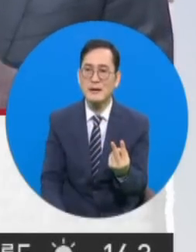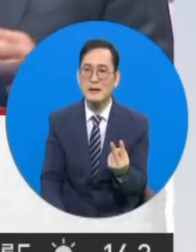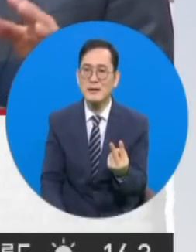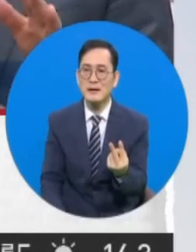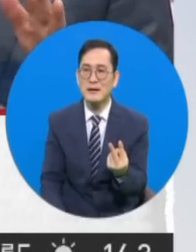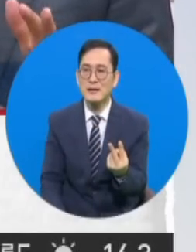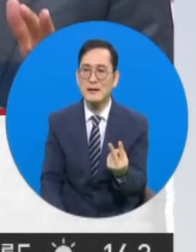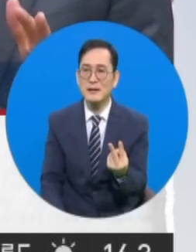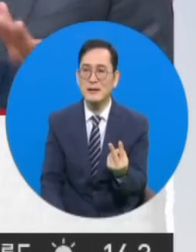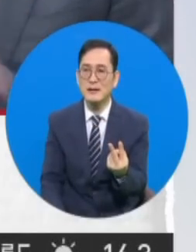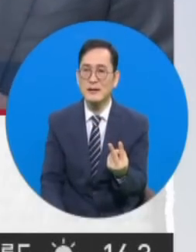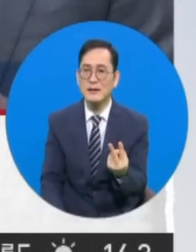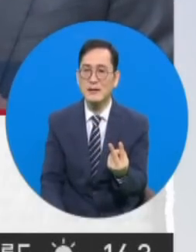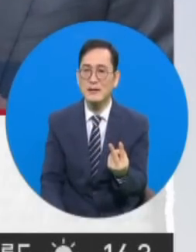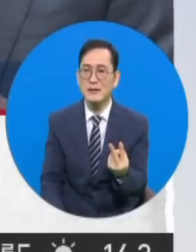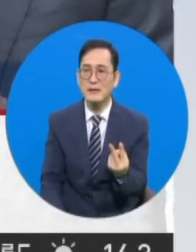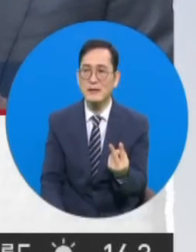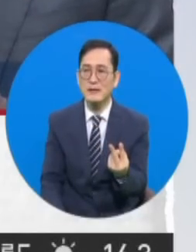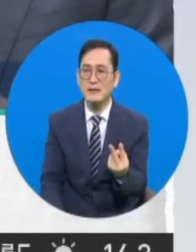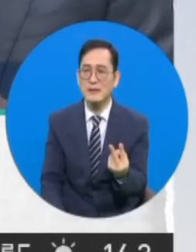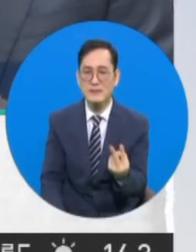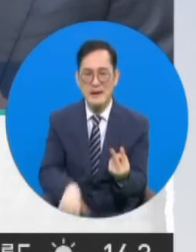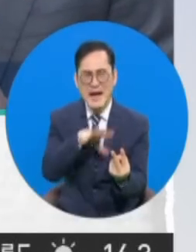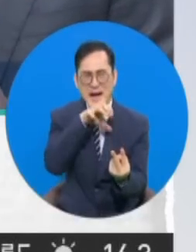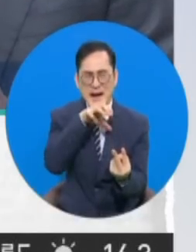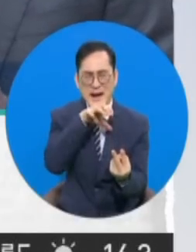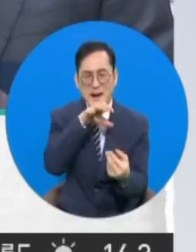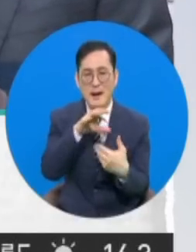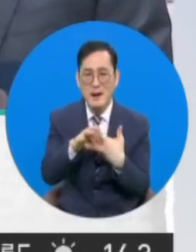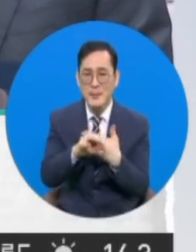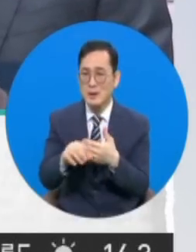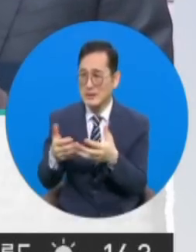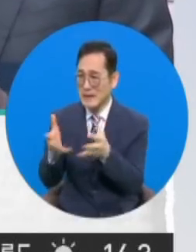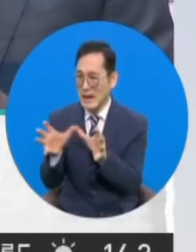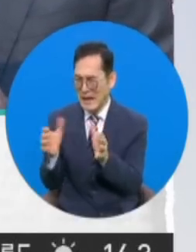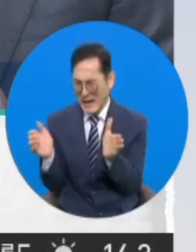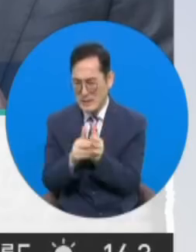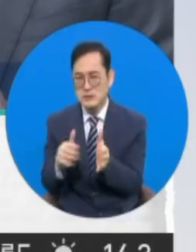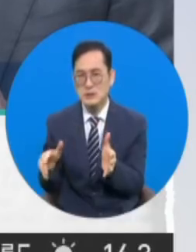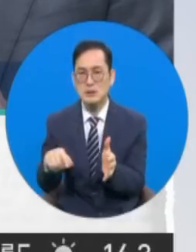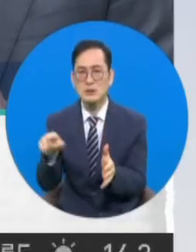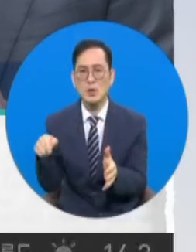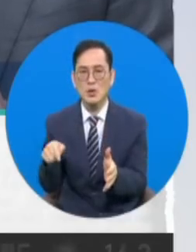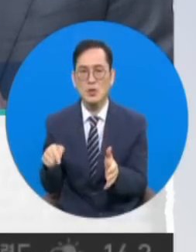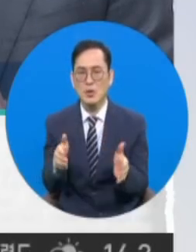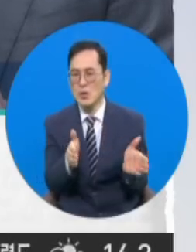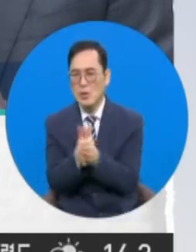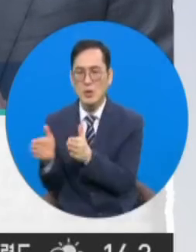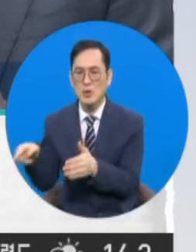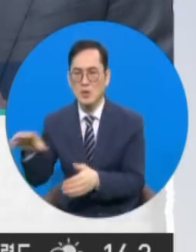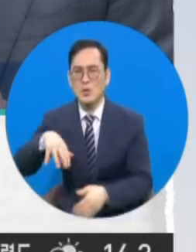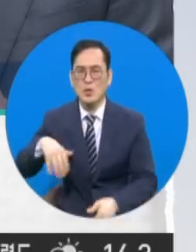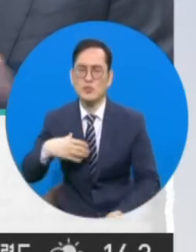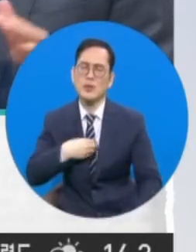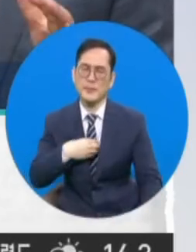반발을 하는 내용과 강도가 당이 감당하기 어려운 수준일 수도 있다 예를 들면요